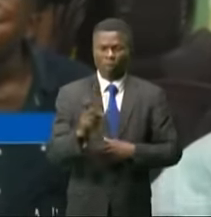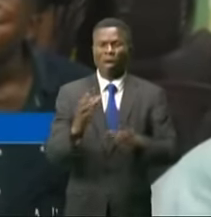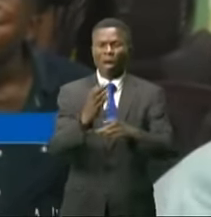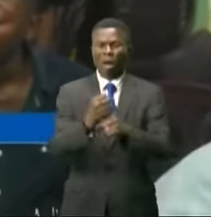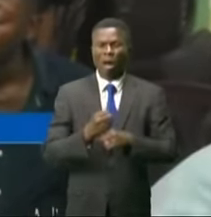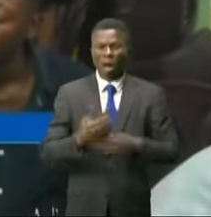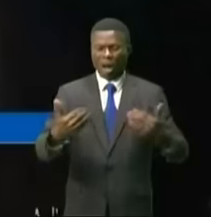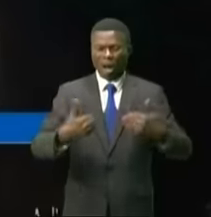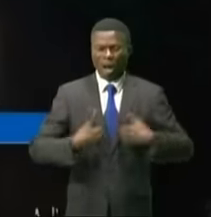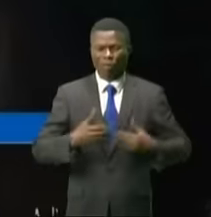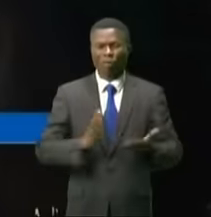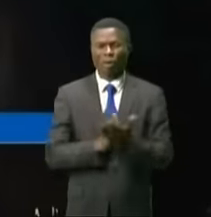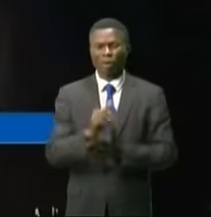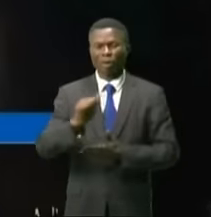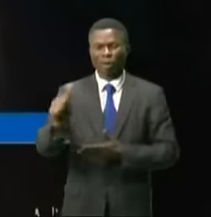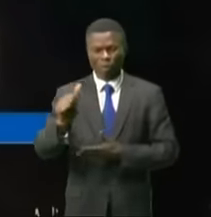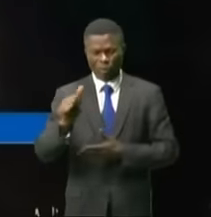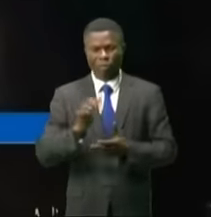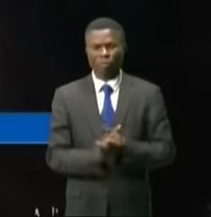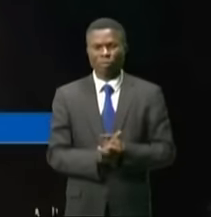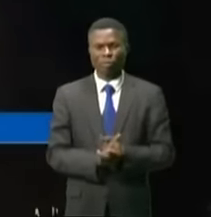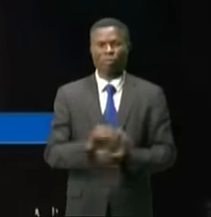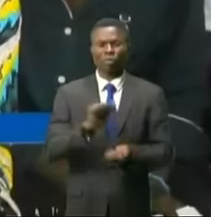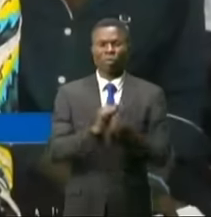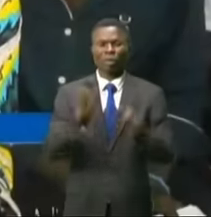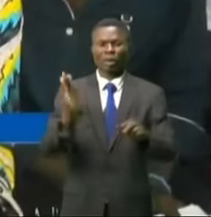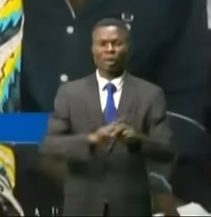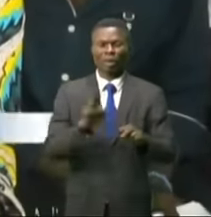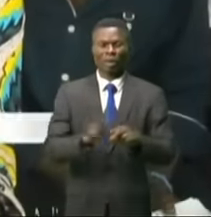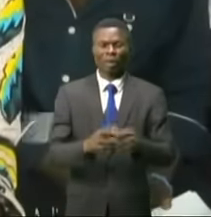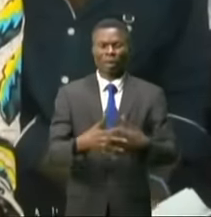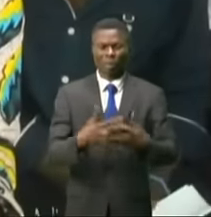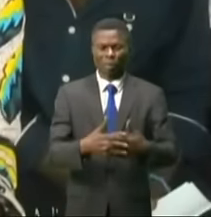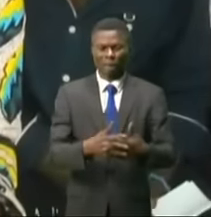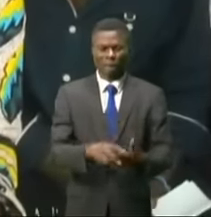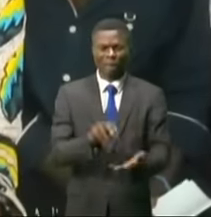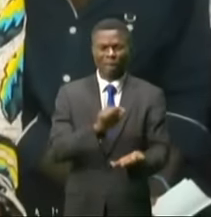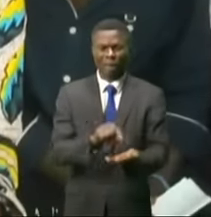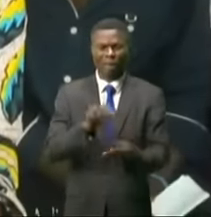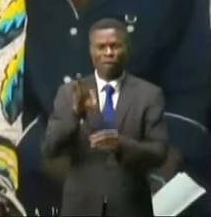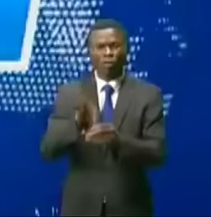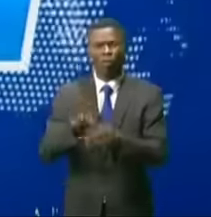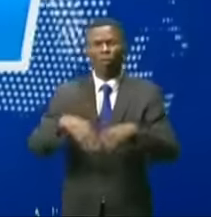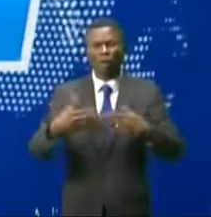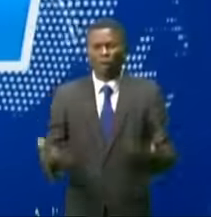s'en est suivi le moment de s'exercer sur l'application à sanctionner la rencontre.